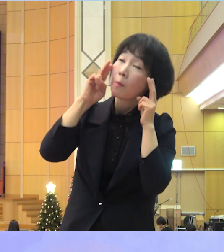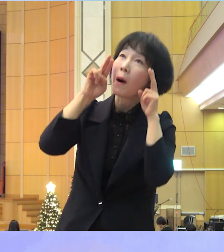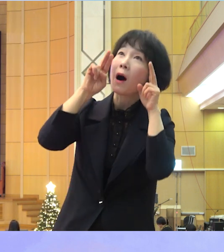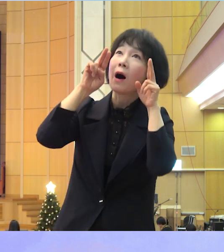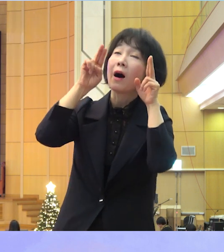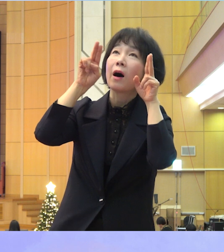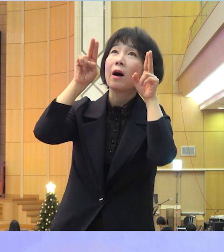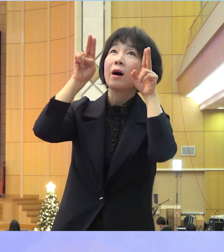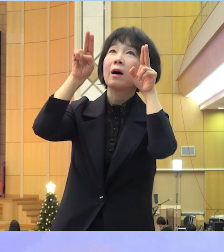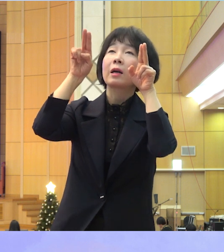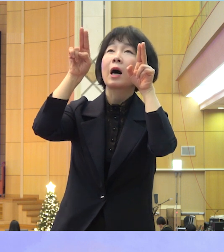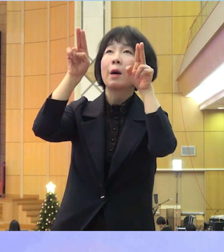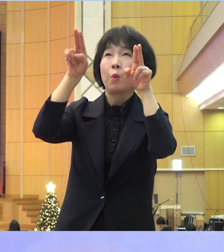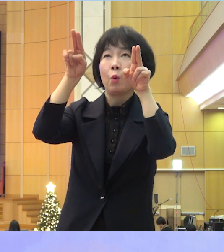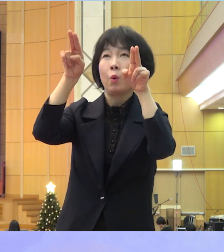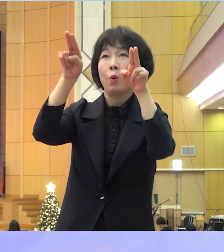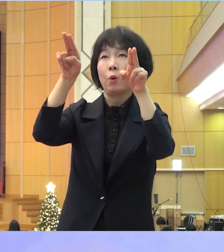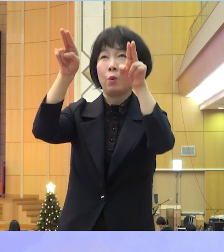씩을